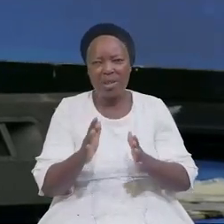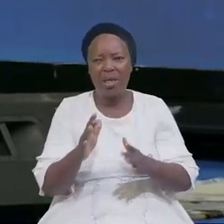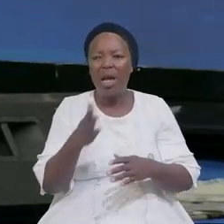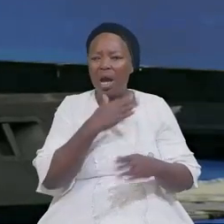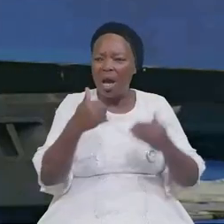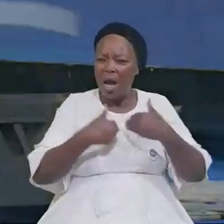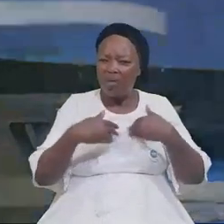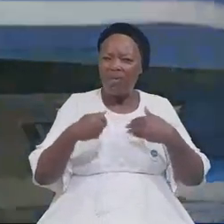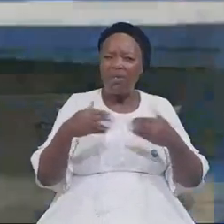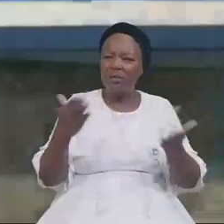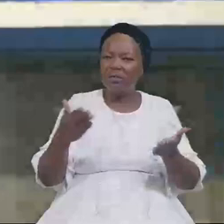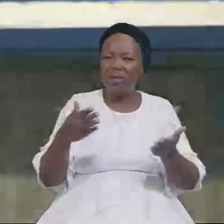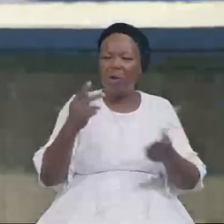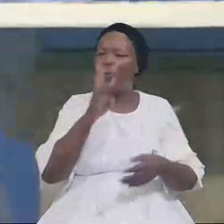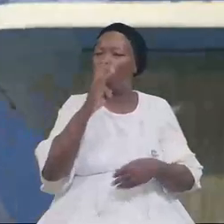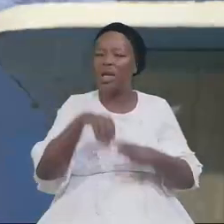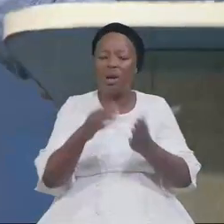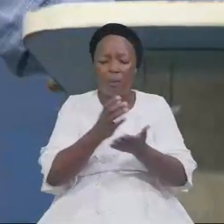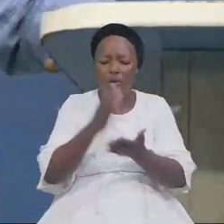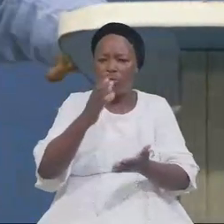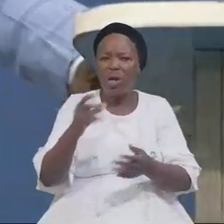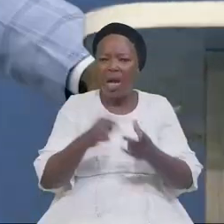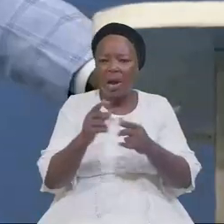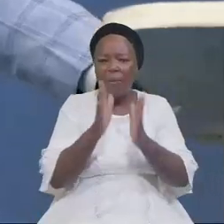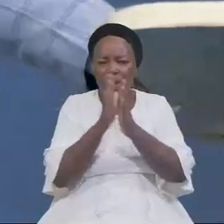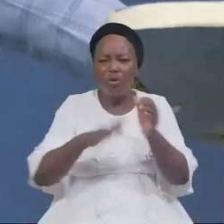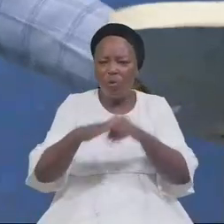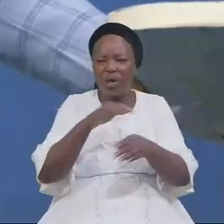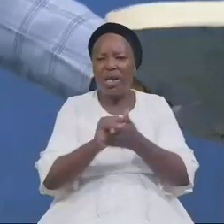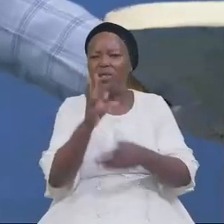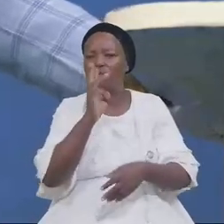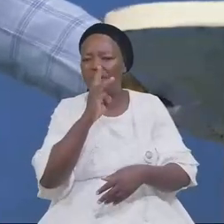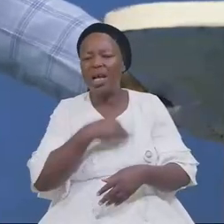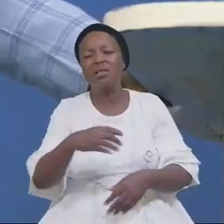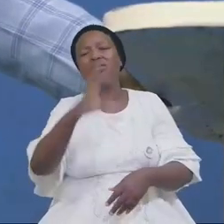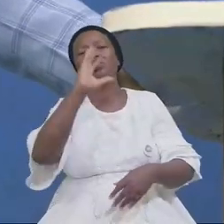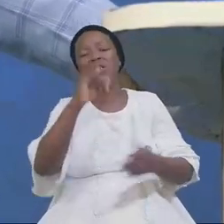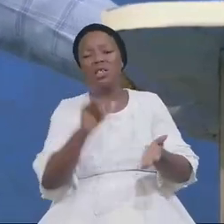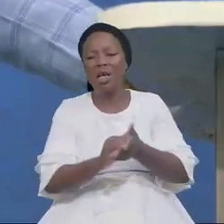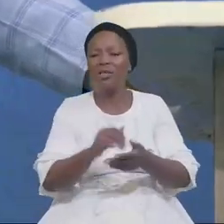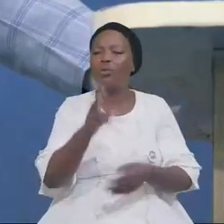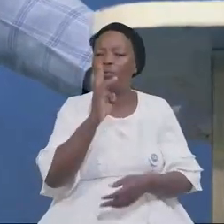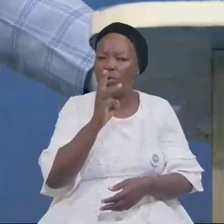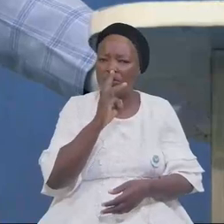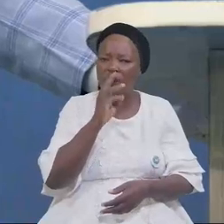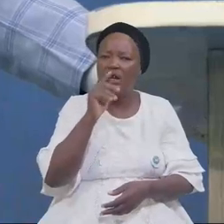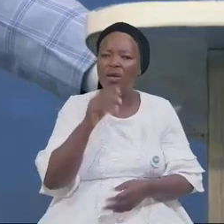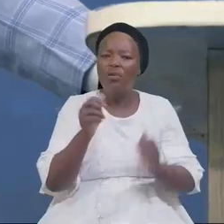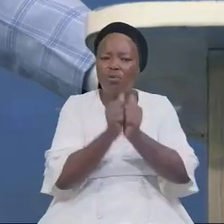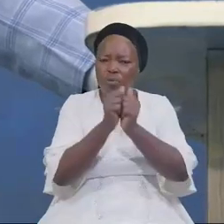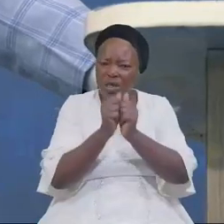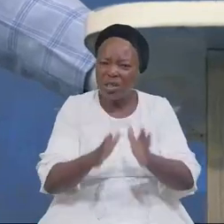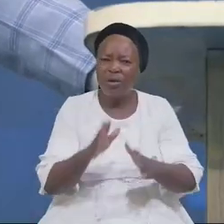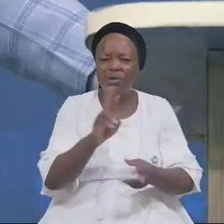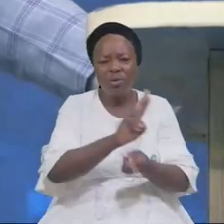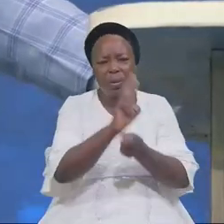Avoir de l'eau dans la bouteille et prier sur l'eau là et la boire finalement, sans la